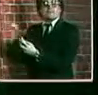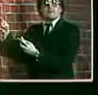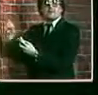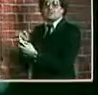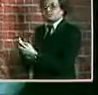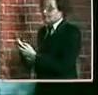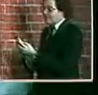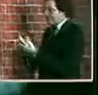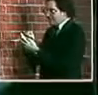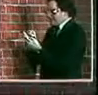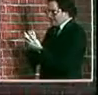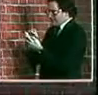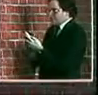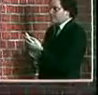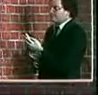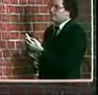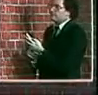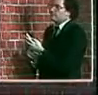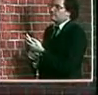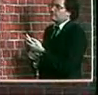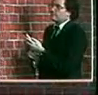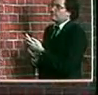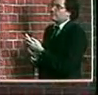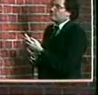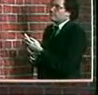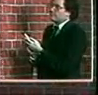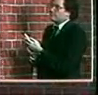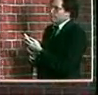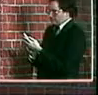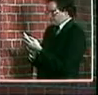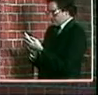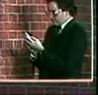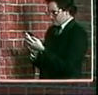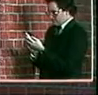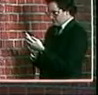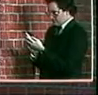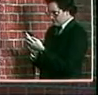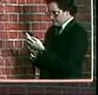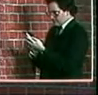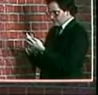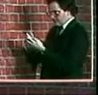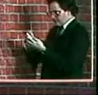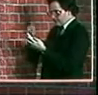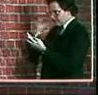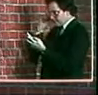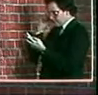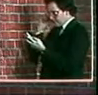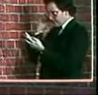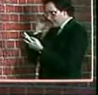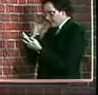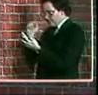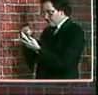Csehszlovák egyesen még mindig tart a zenei vetélkedő. Ne babázd a Monteverdi, ne babázd a Schumann a 30 cm-ra. De Schumann